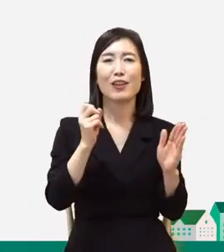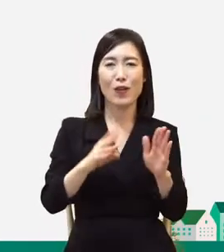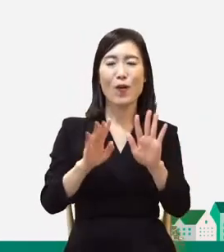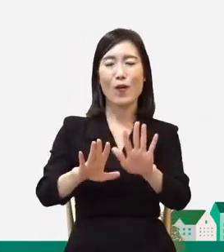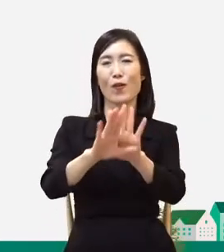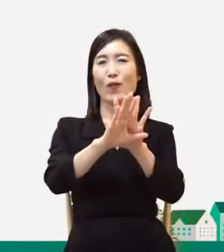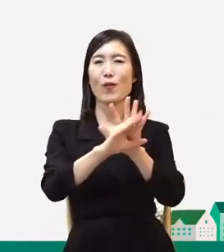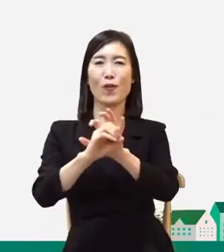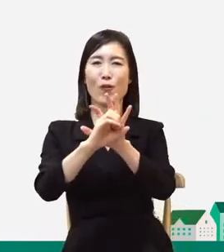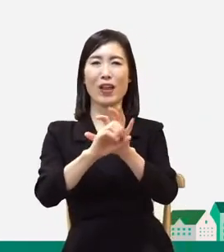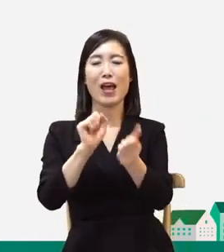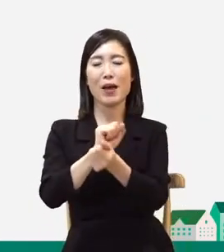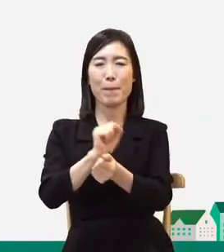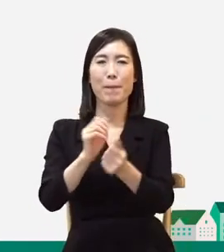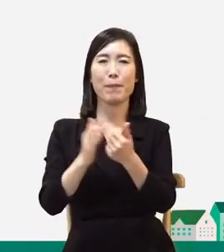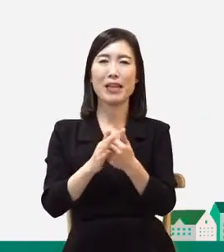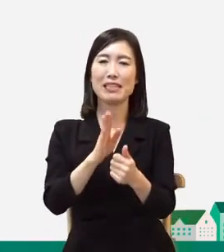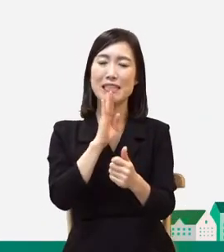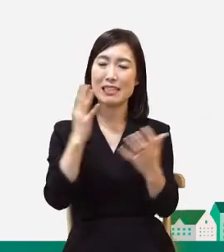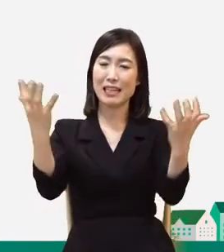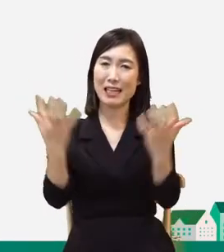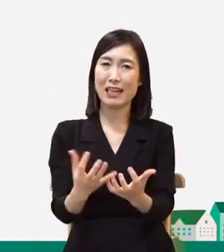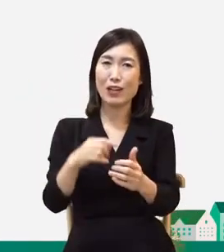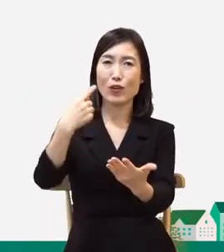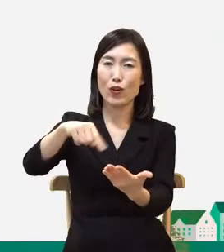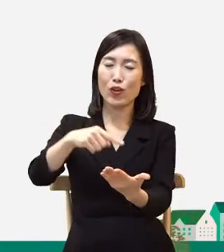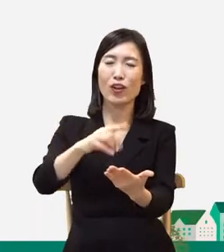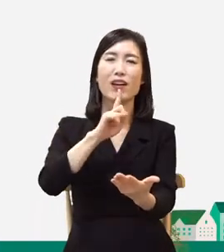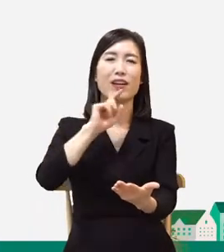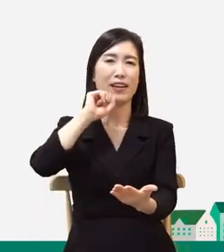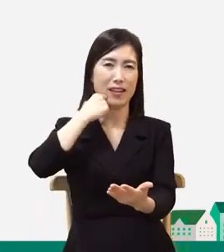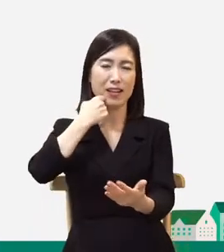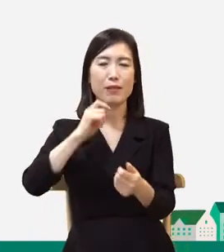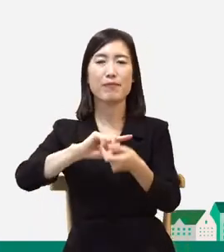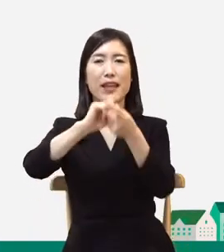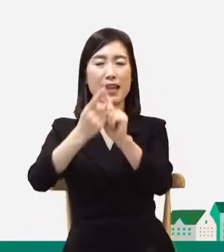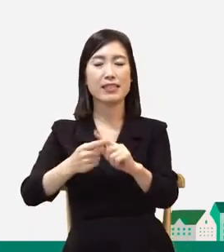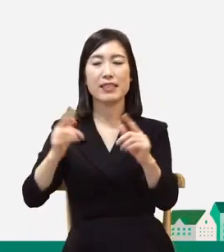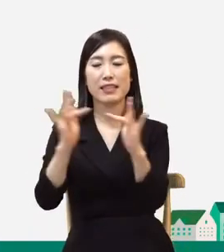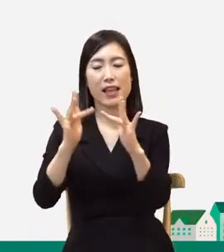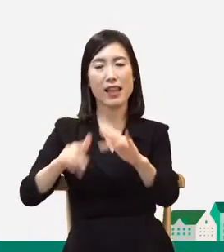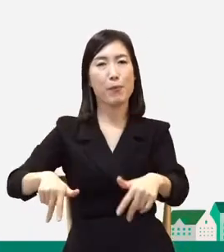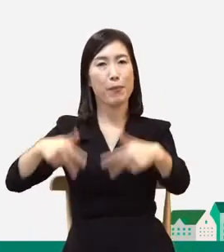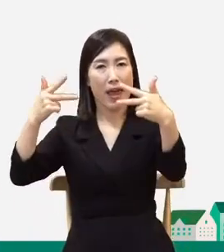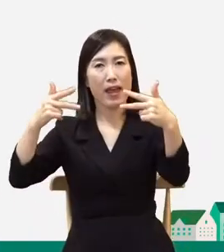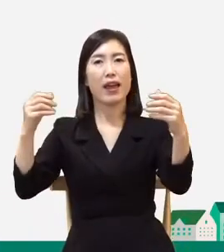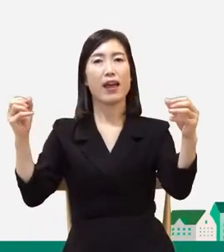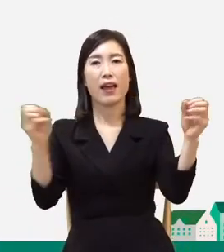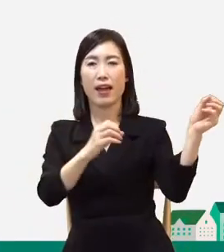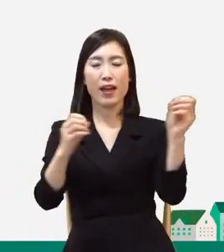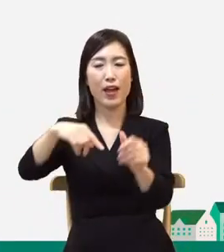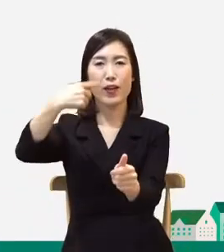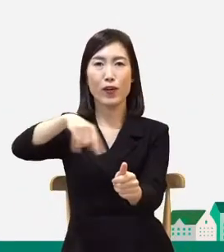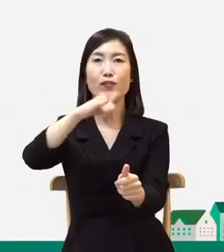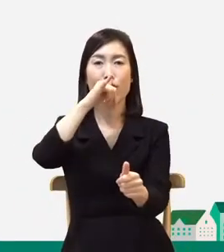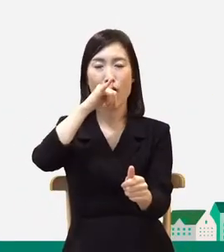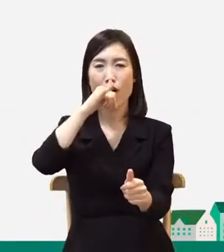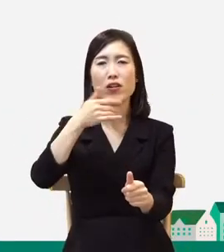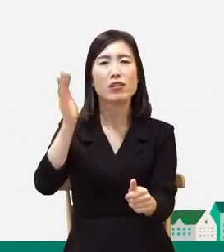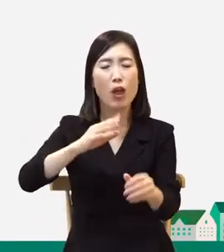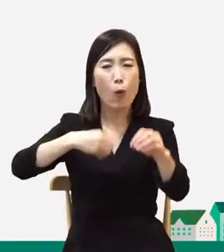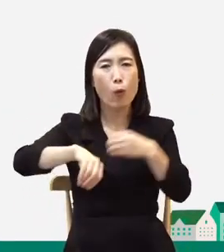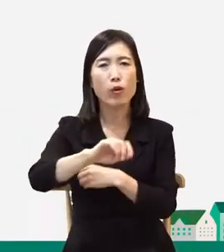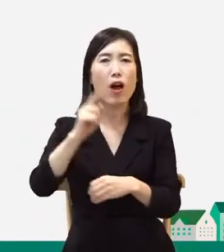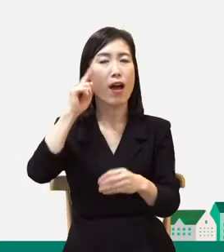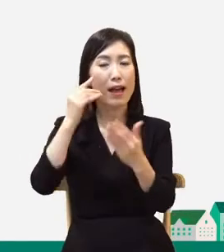커뮤니티 자체는 좀 어렵다. 그래서 비대면 시스템으로 대부분 전환되고 있는데 오히려 발달장애인분들은 비대면